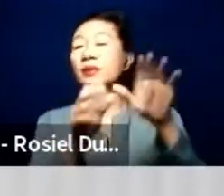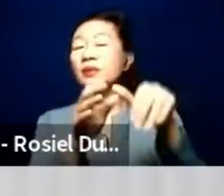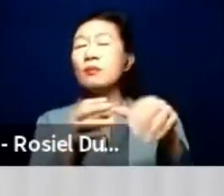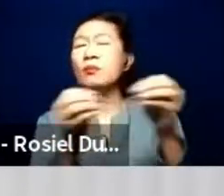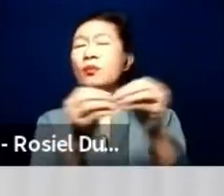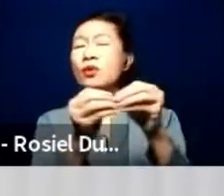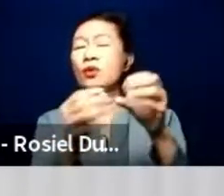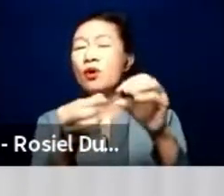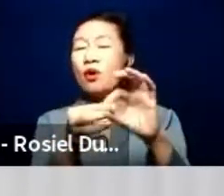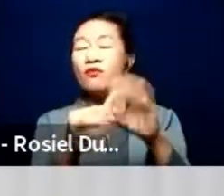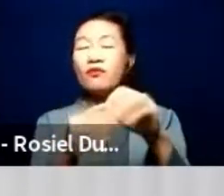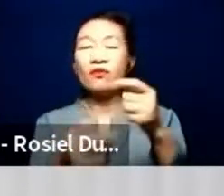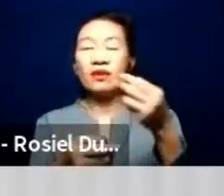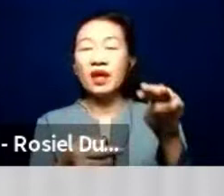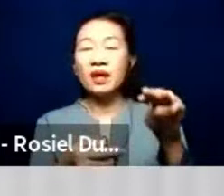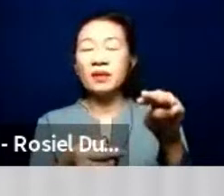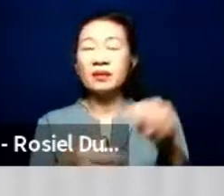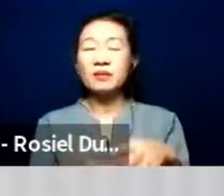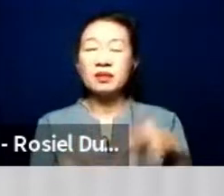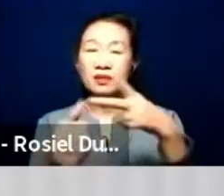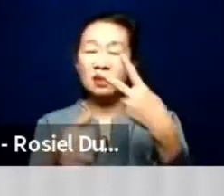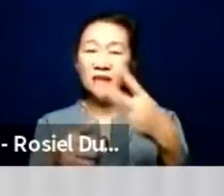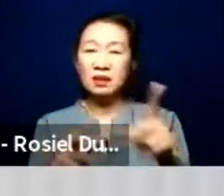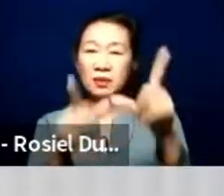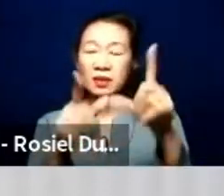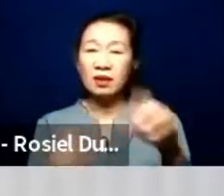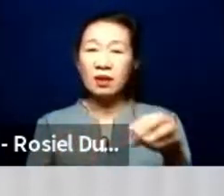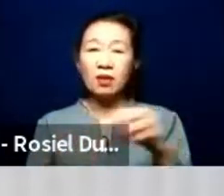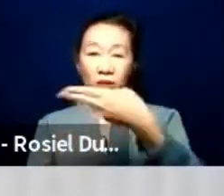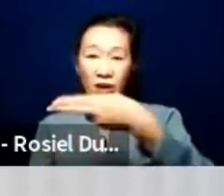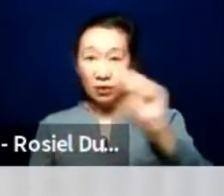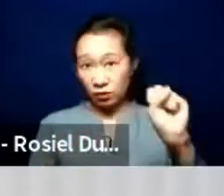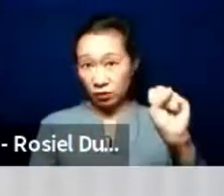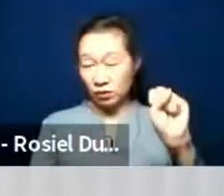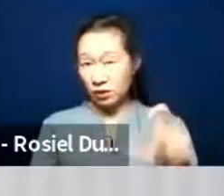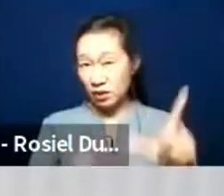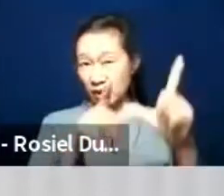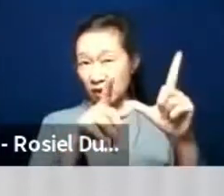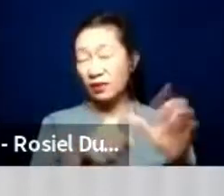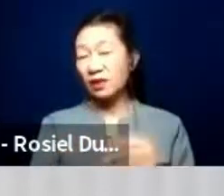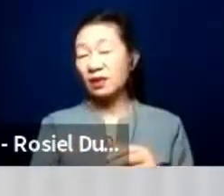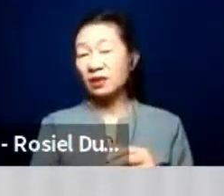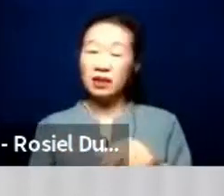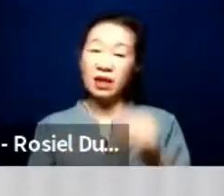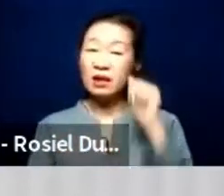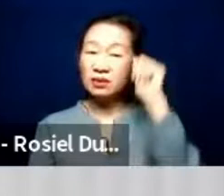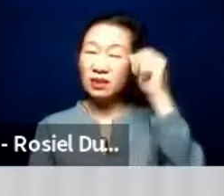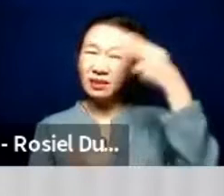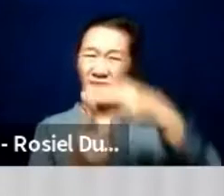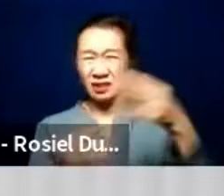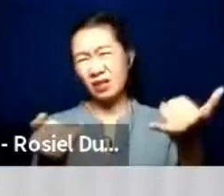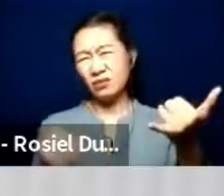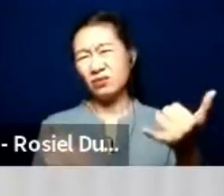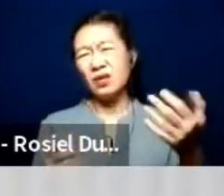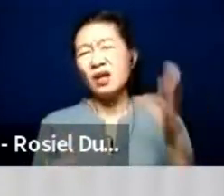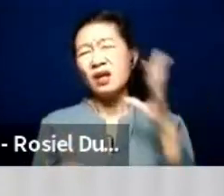sa kanila yung mga nasa secondary level or high school level at mga adults na hanggang ngayon nahihirapan pa